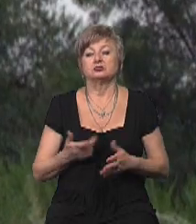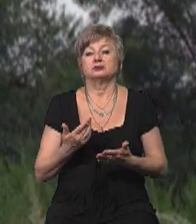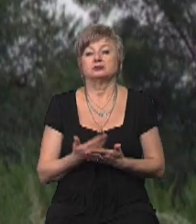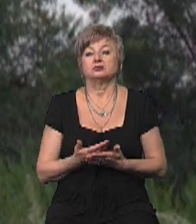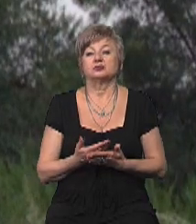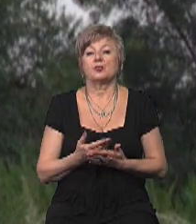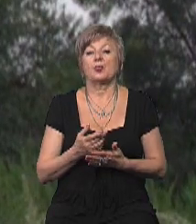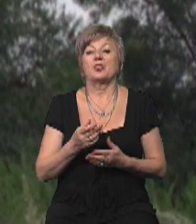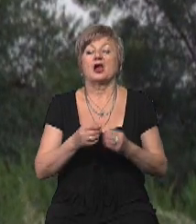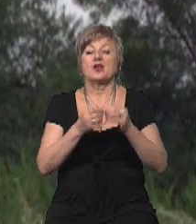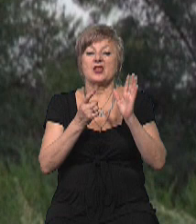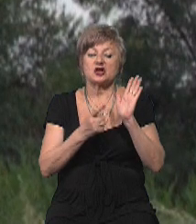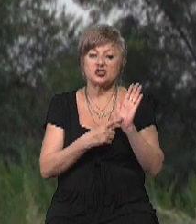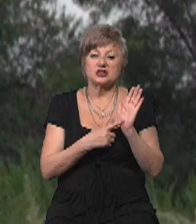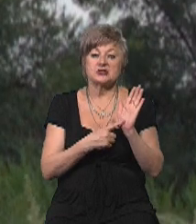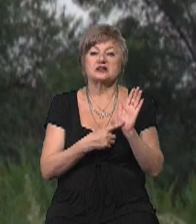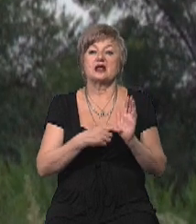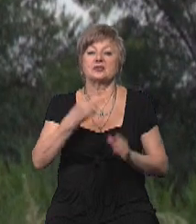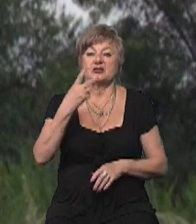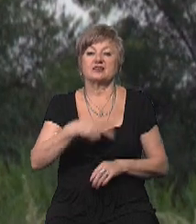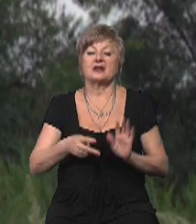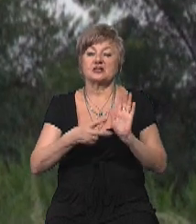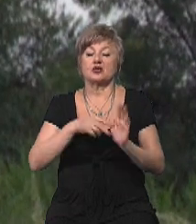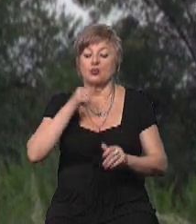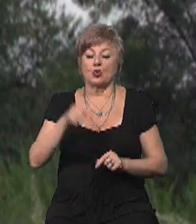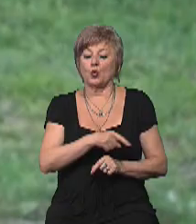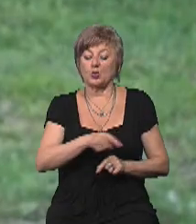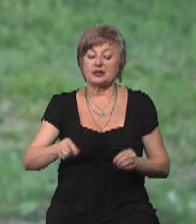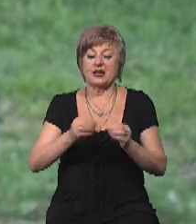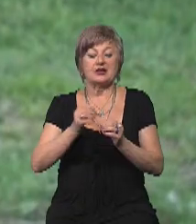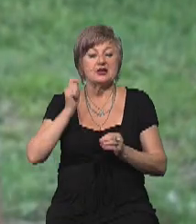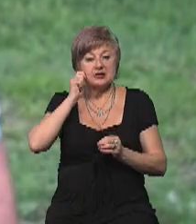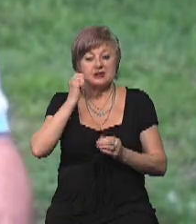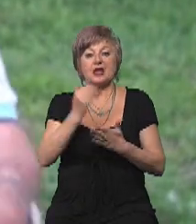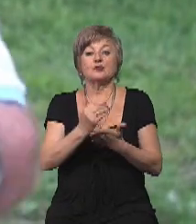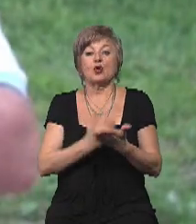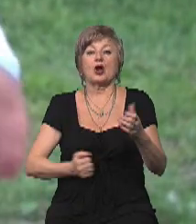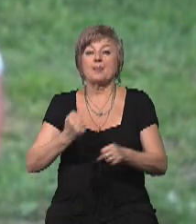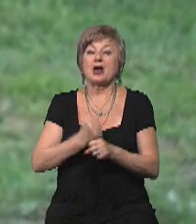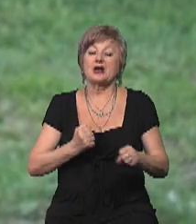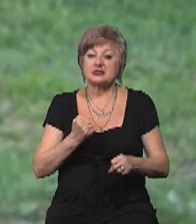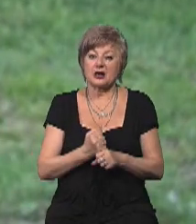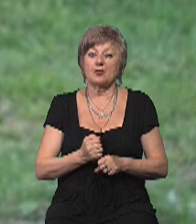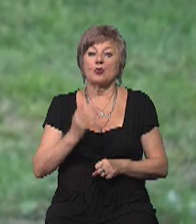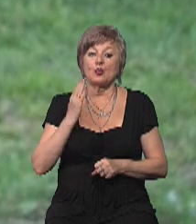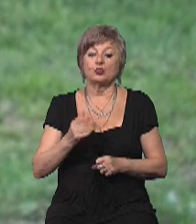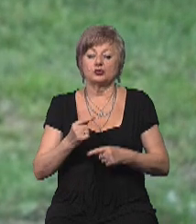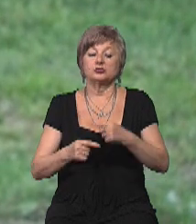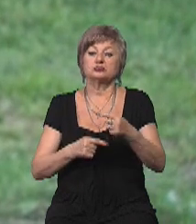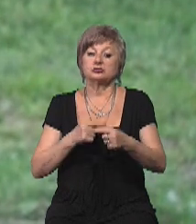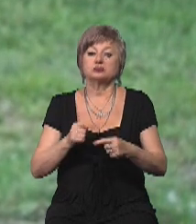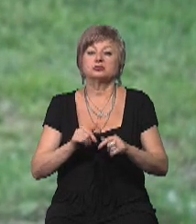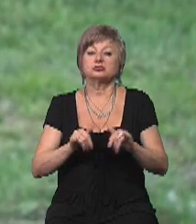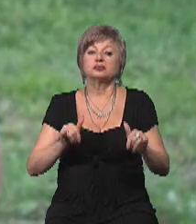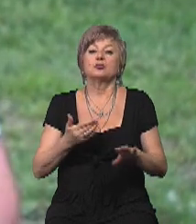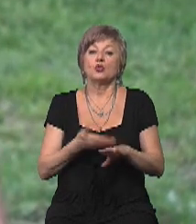з 2016 по 2027 рік, на 10 років виходить. Саме тому, що є дуже велика інерція. От дуже